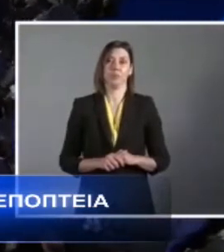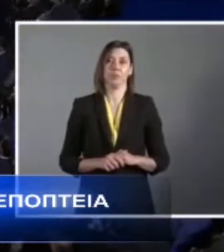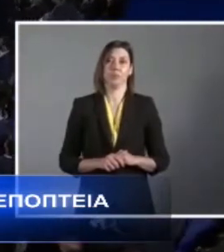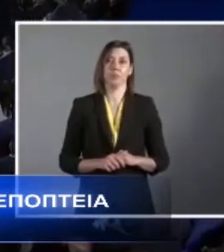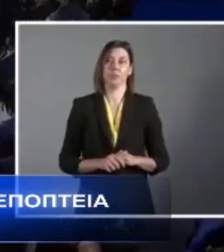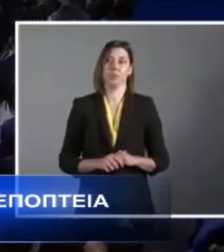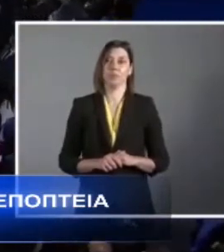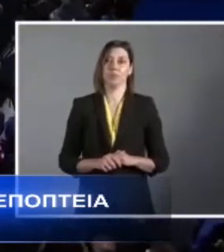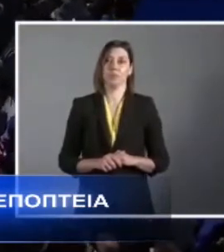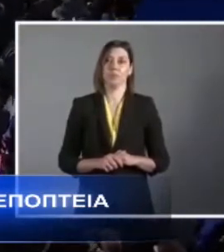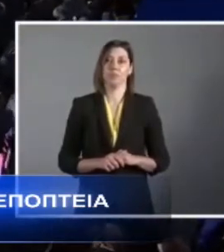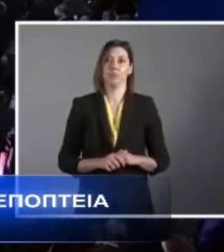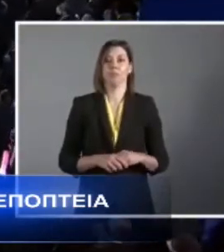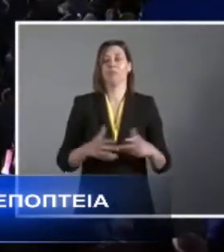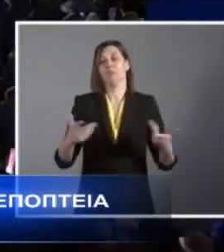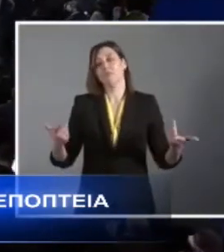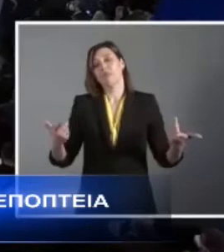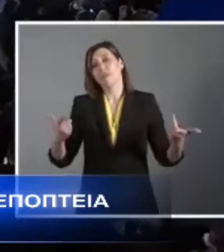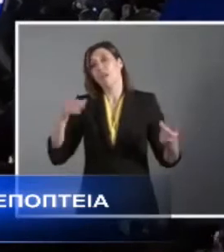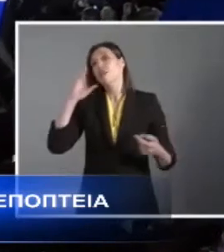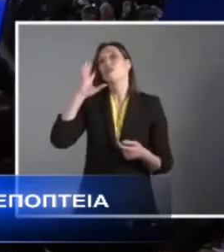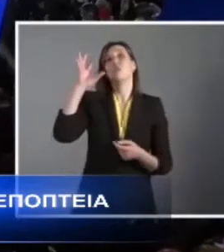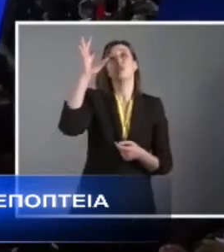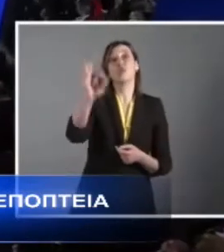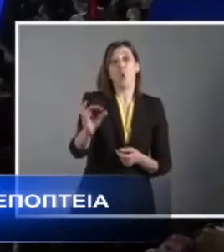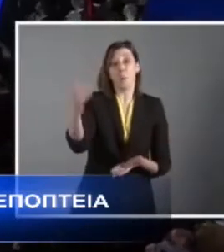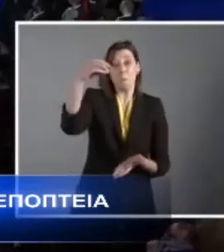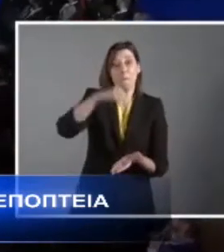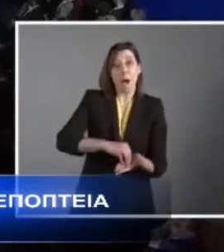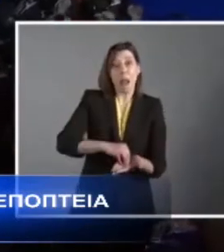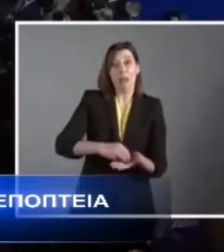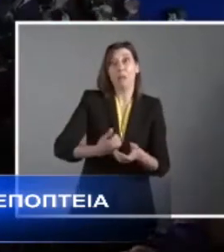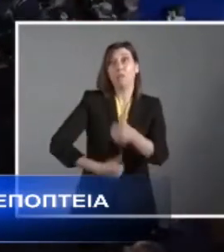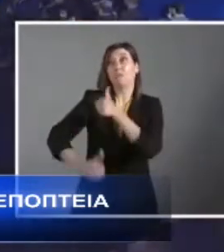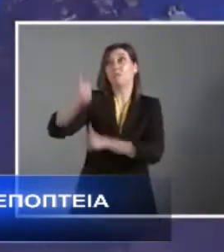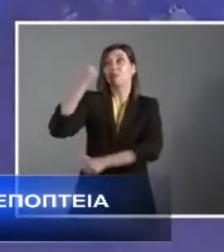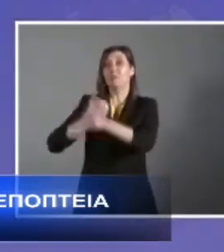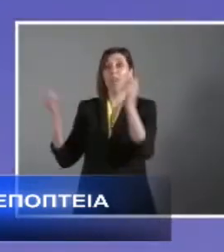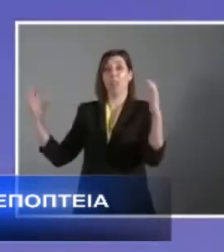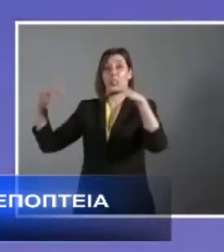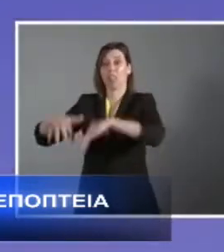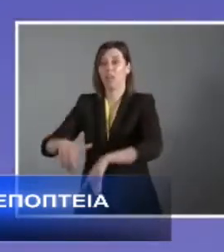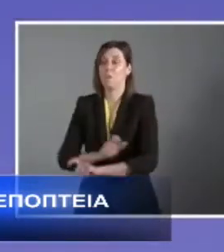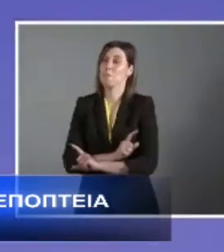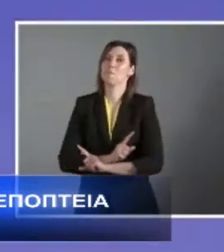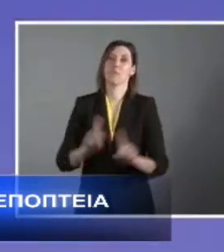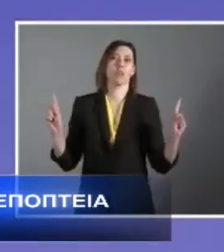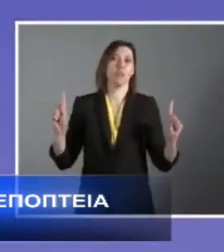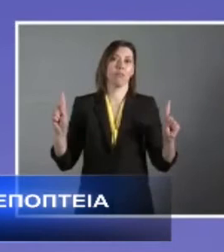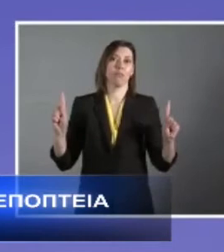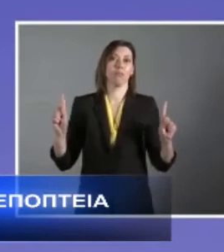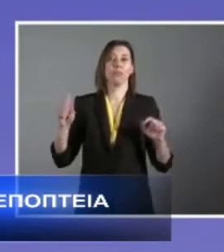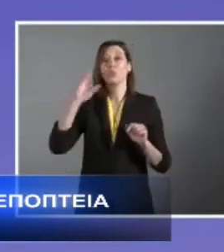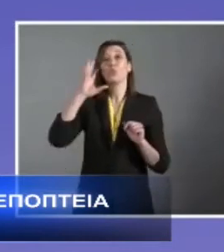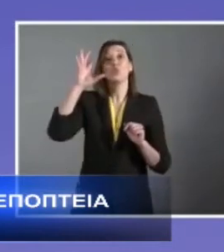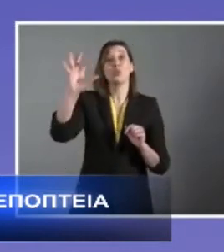Και να μην ξανακυλήσουμε ποτέ πίσω για να παραδώσουμε στα παιδιά μας